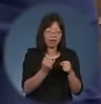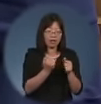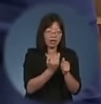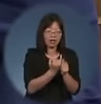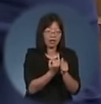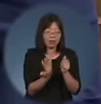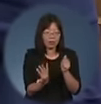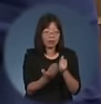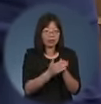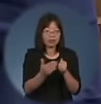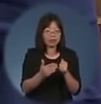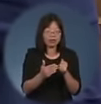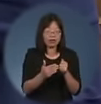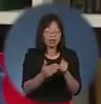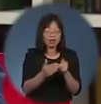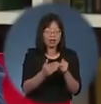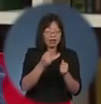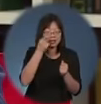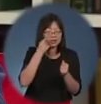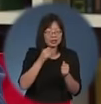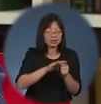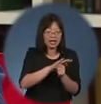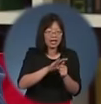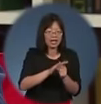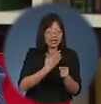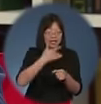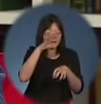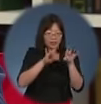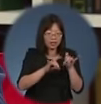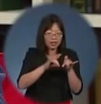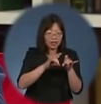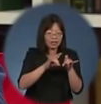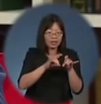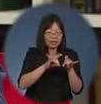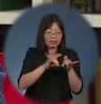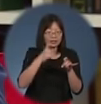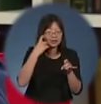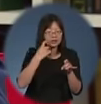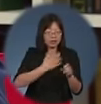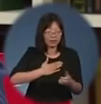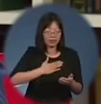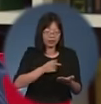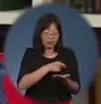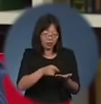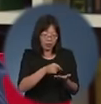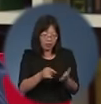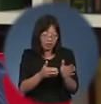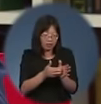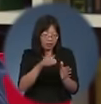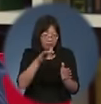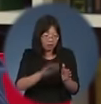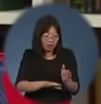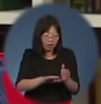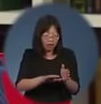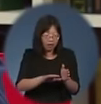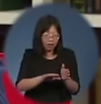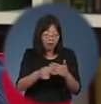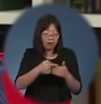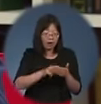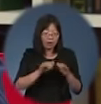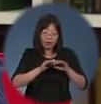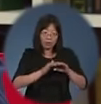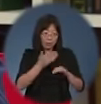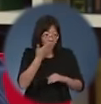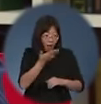오더라 그걸 내가 한번 써 보고 싶었다 그걸 썼다고 해서 해결되는게 아니지 않습니까 아닙니다 해결됩니까 안 돼요